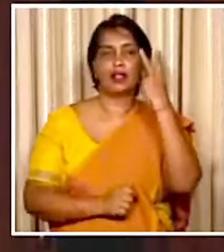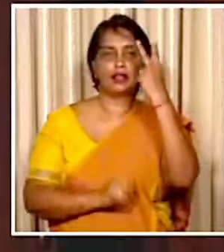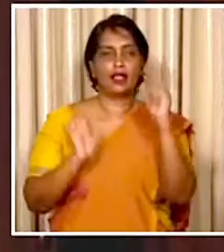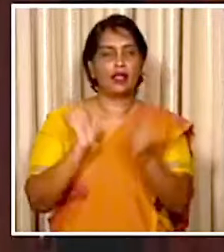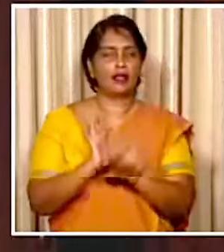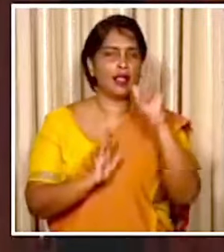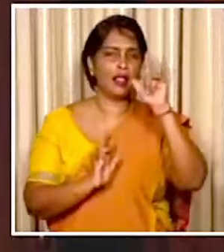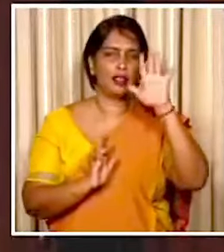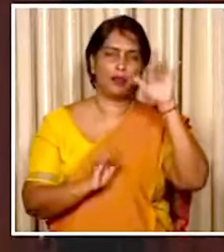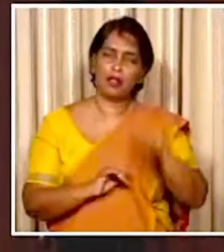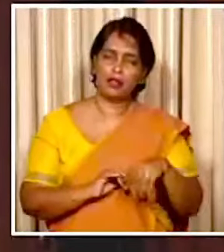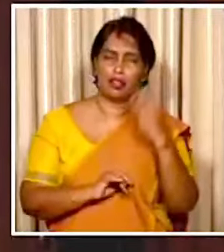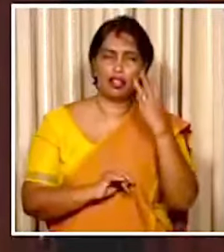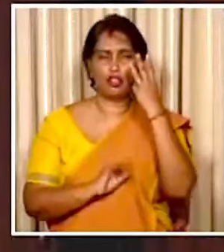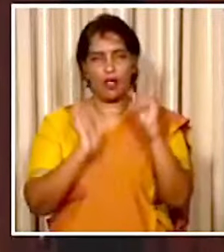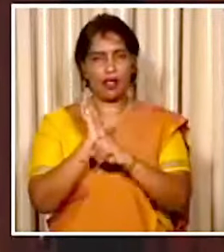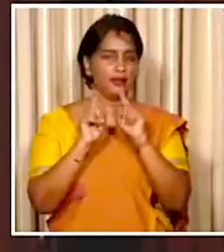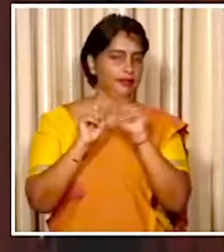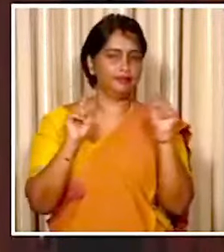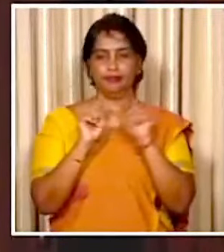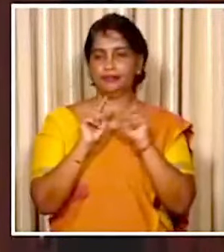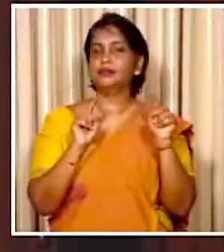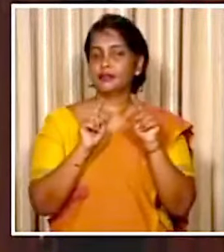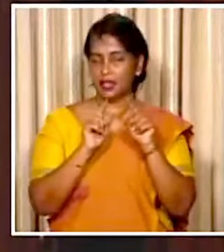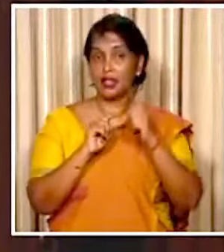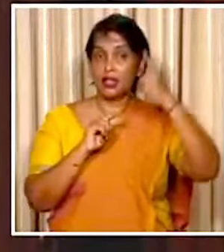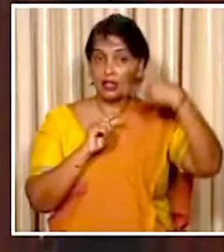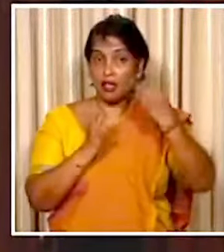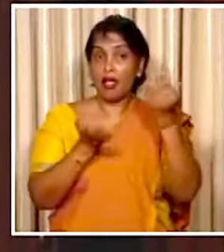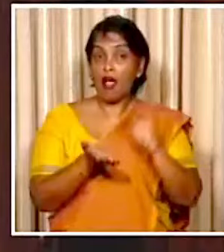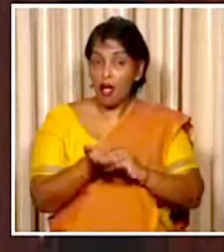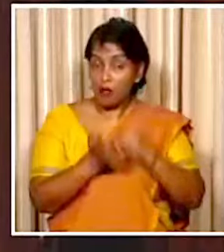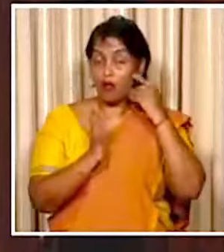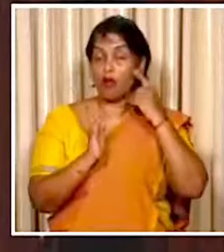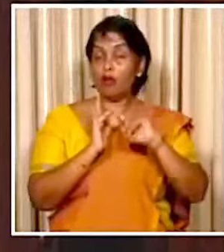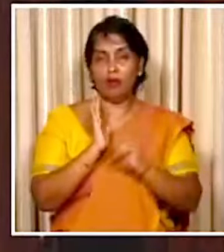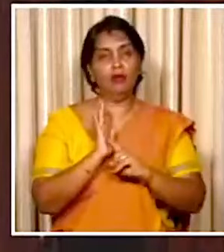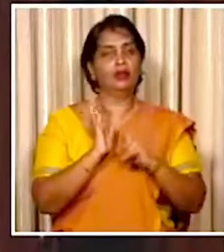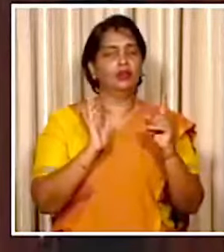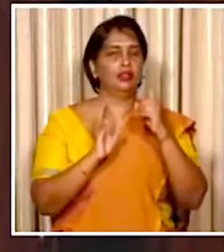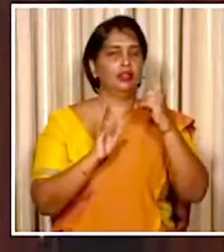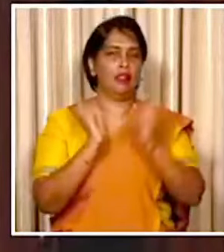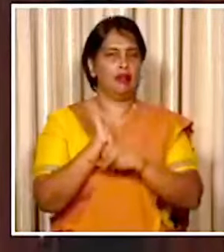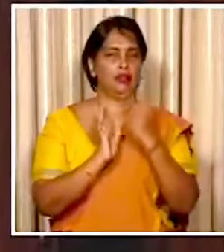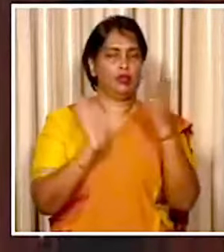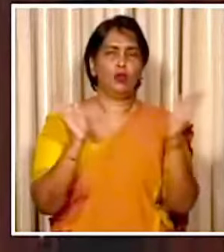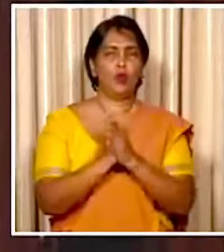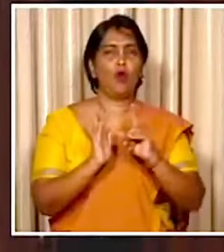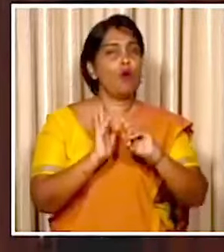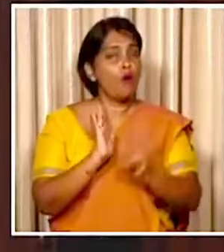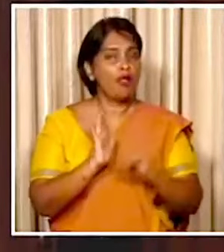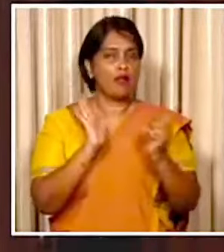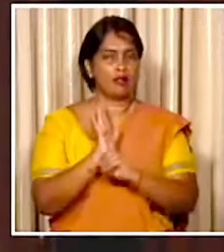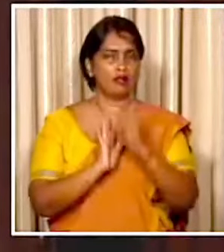275,000 300,000 අතර වෙනවා. දෙවෙනි වර පෙනී හිටිනවා ළමයි 102,000 විතර. එතකොට 104,000ක් විතර සාමාන්‍ය පෙළ විභාගයට පෙනී